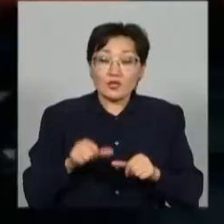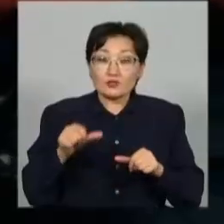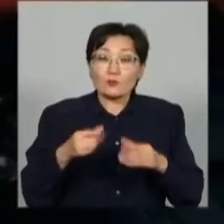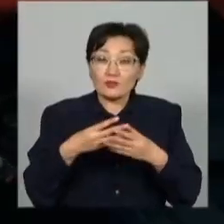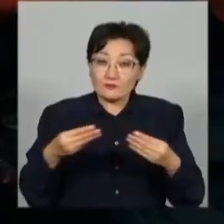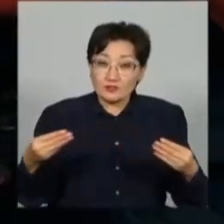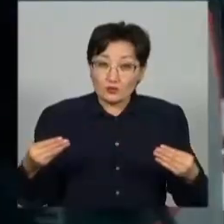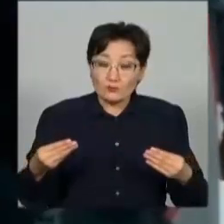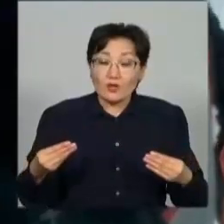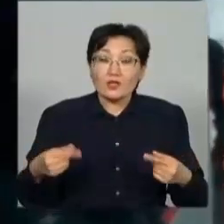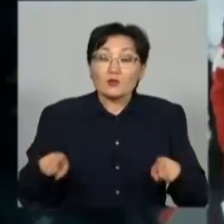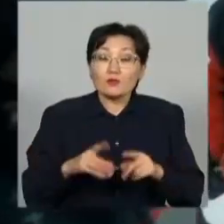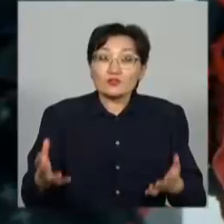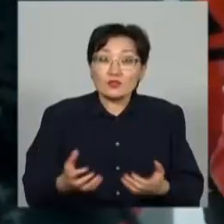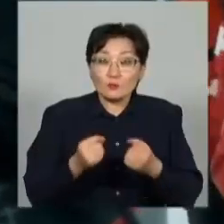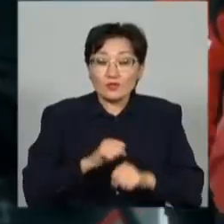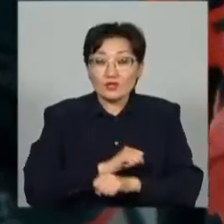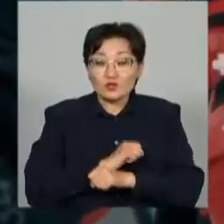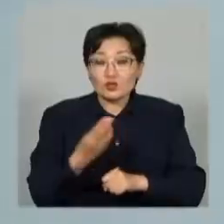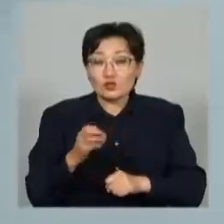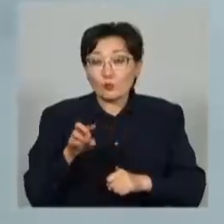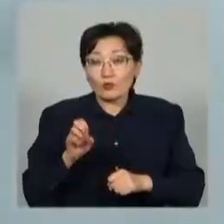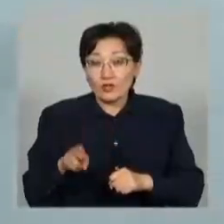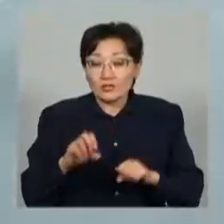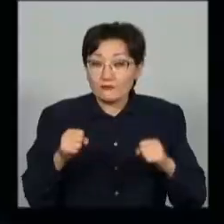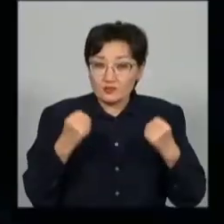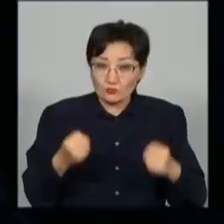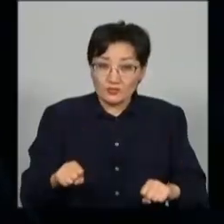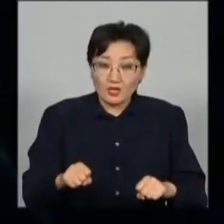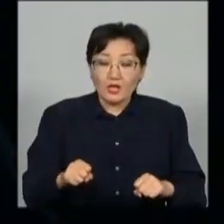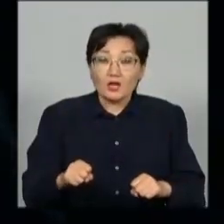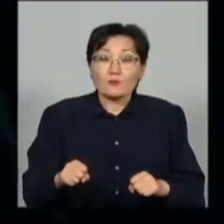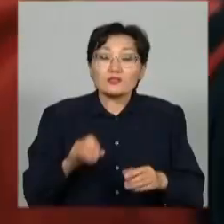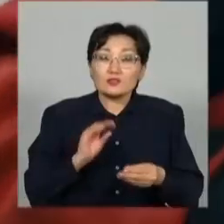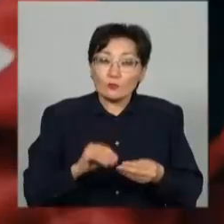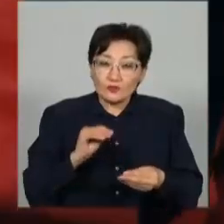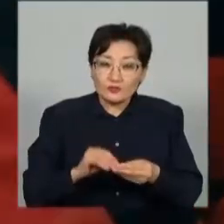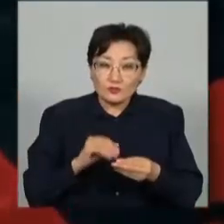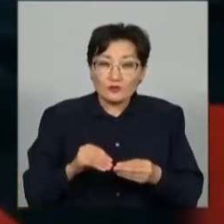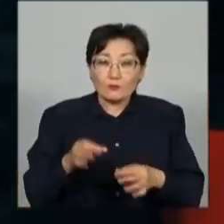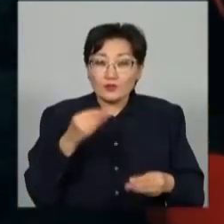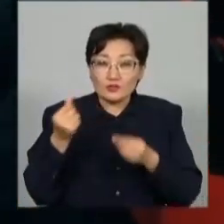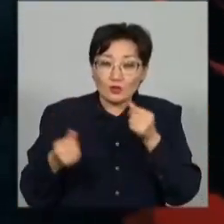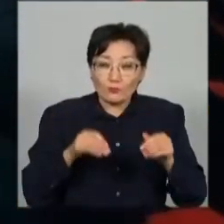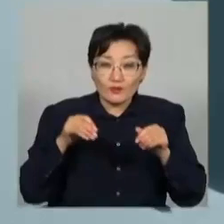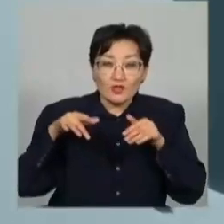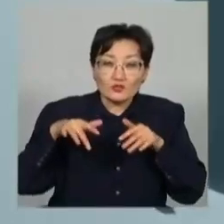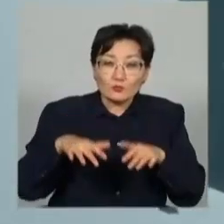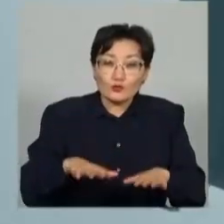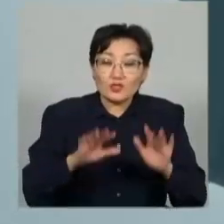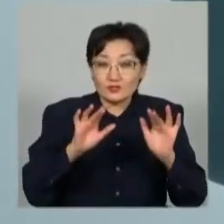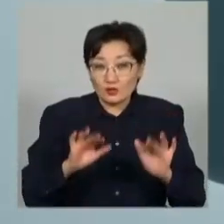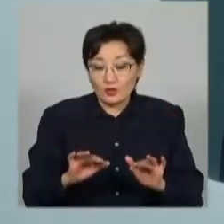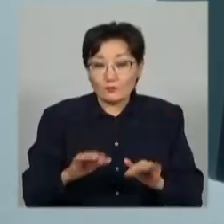весной. Застать врасплох спасателей курорта Шамбулак почти невозможно. Они на регулярной основе искусственно спускают лавины, тем